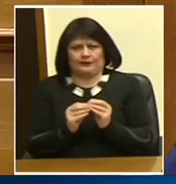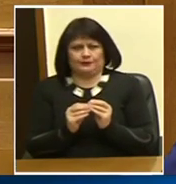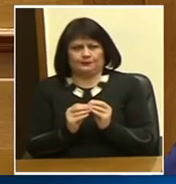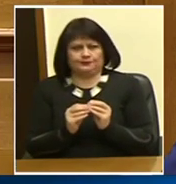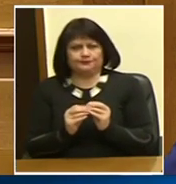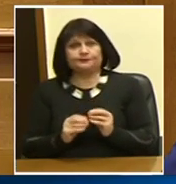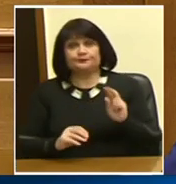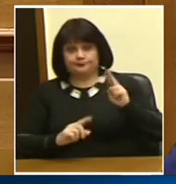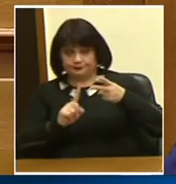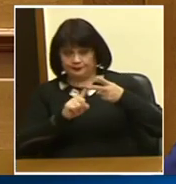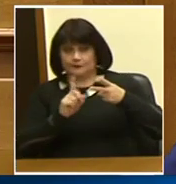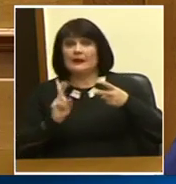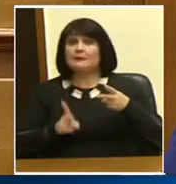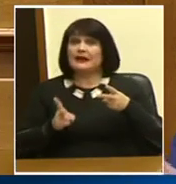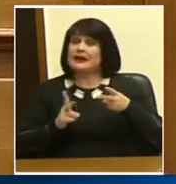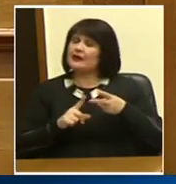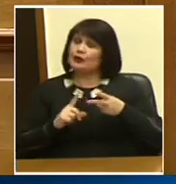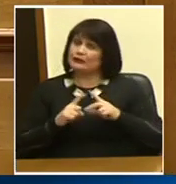Ο δεύτερος κίνδυνος